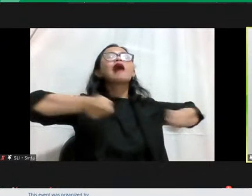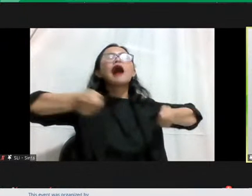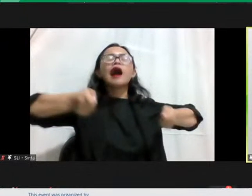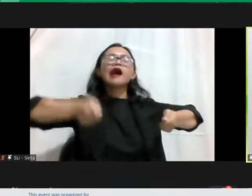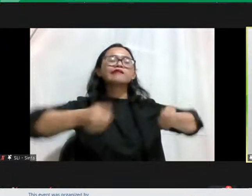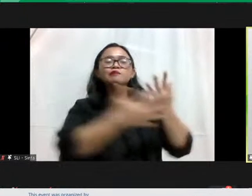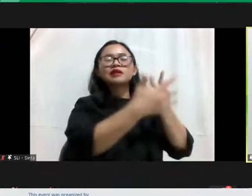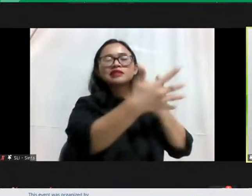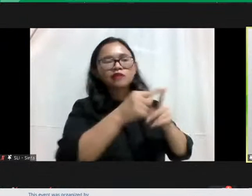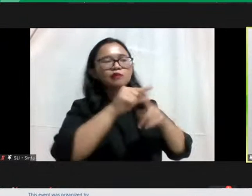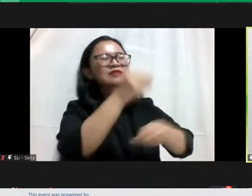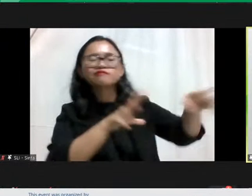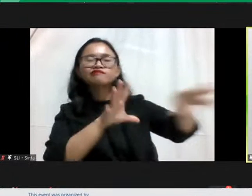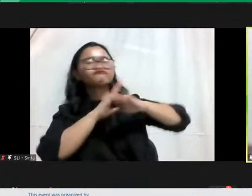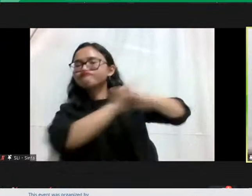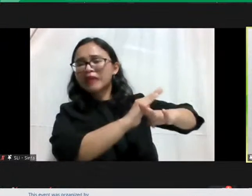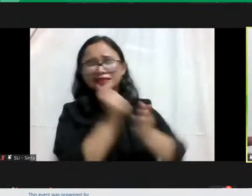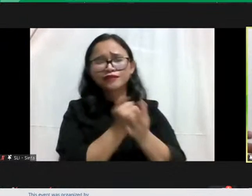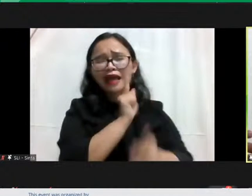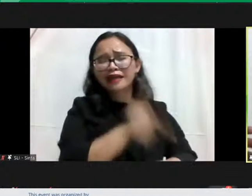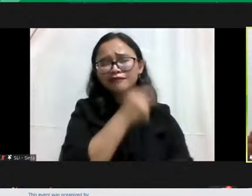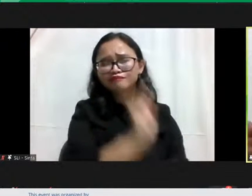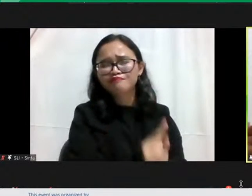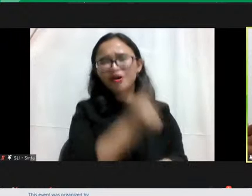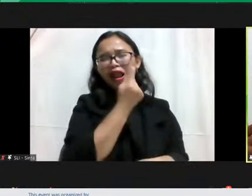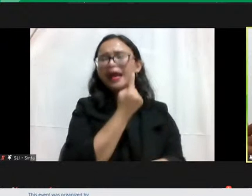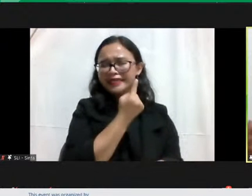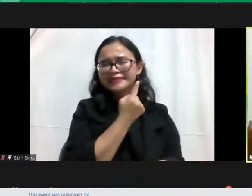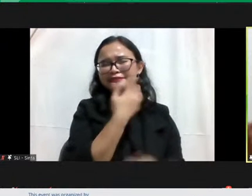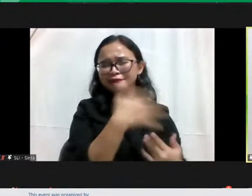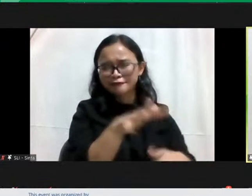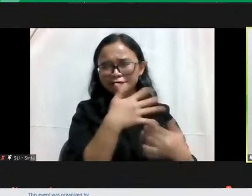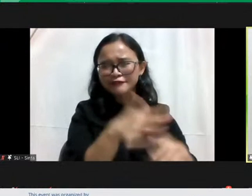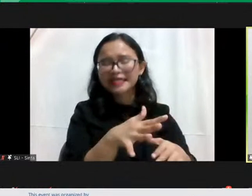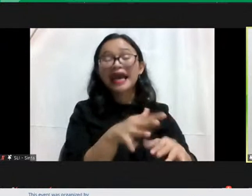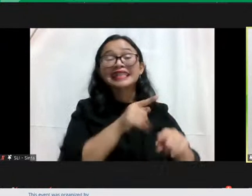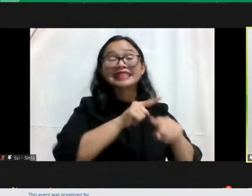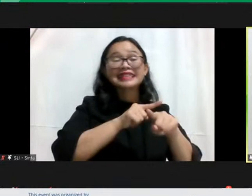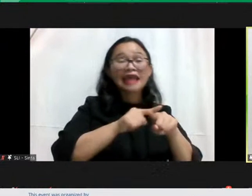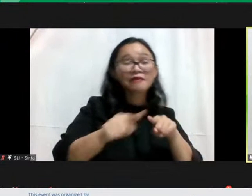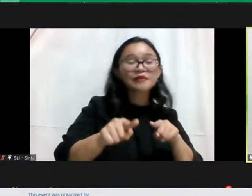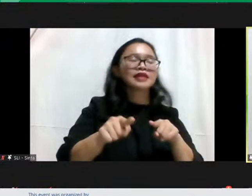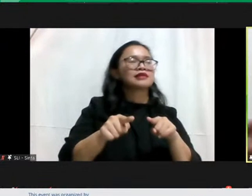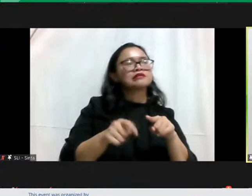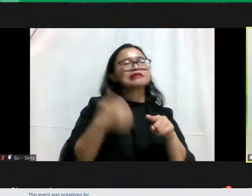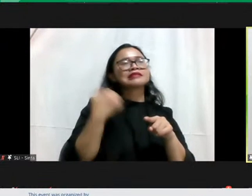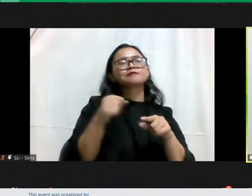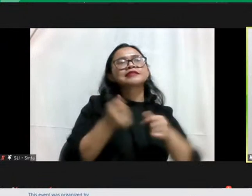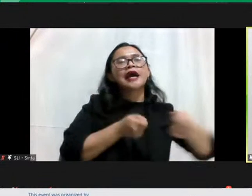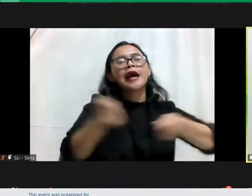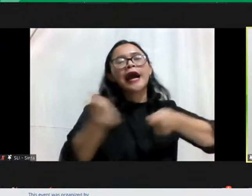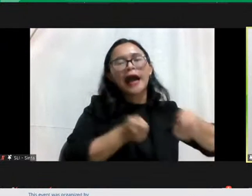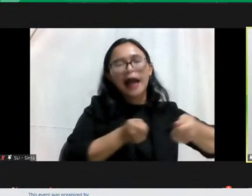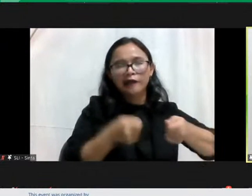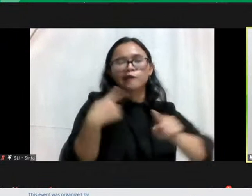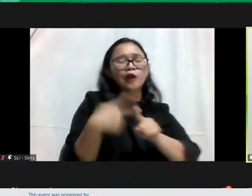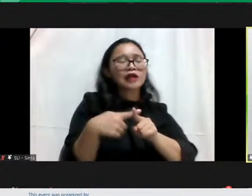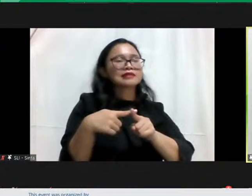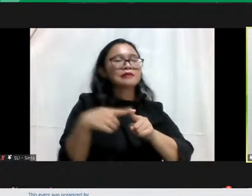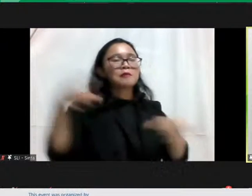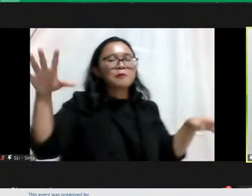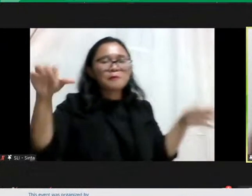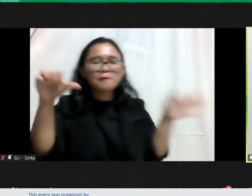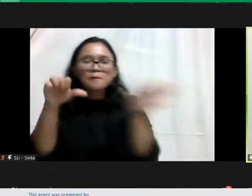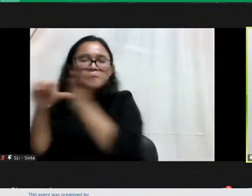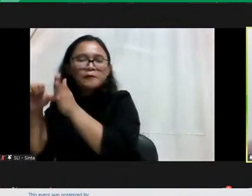eh inisiatif-inisiatif lokal yang sebetulnya sudah berjalan termasuk sebetulnya inisiatif sudah banyak tetapi tidak terwadai dan tidak menjadi bagian dari